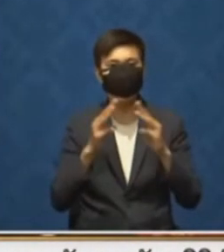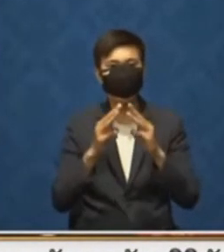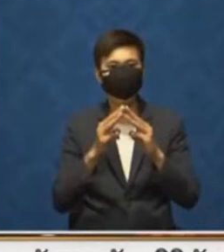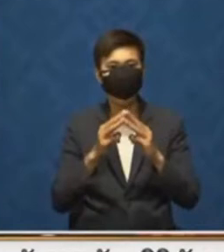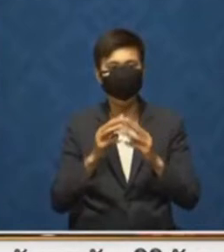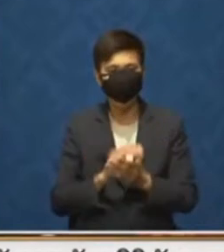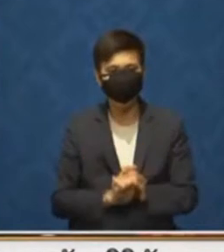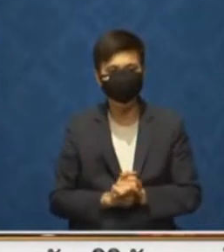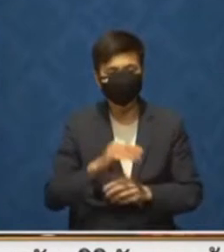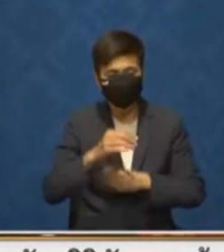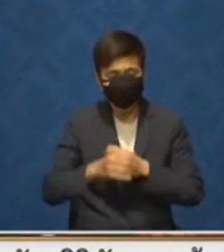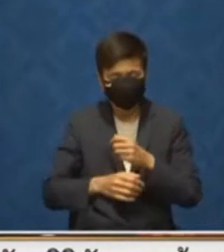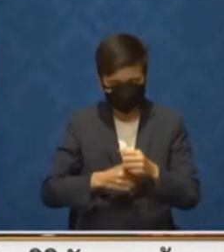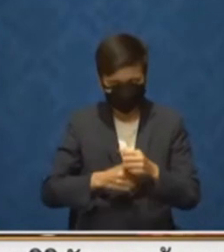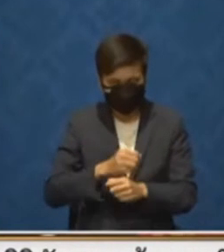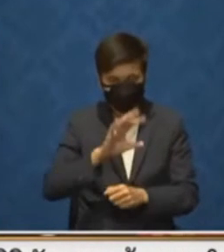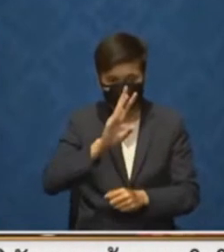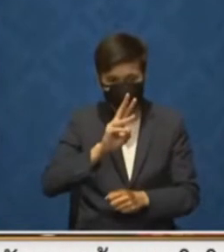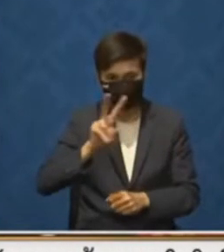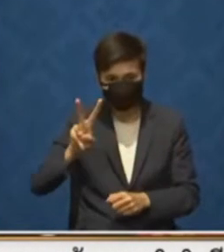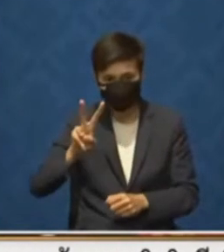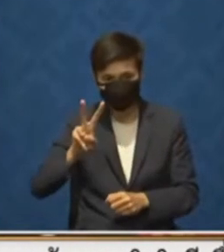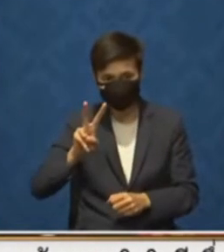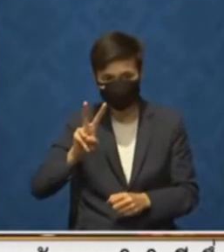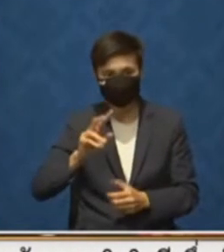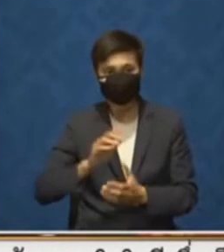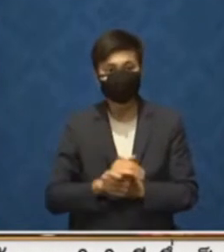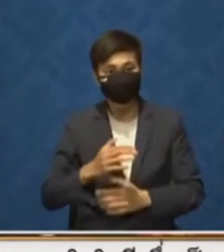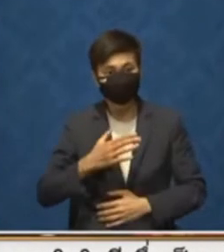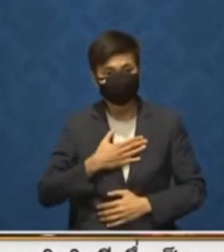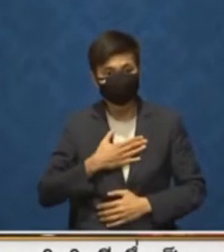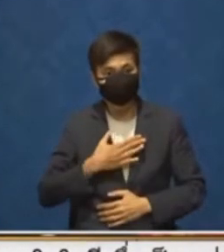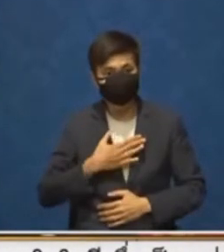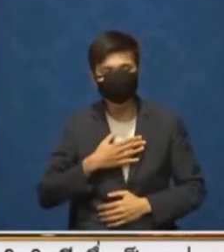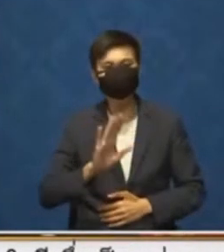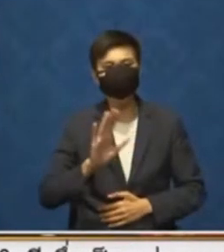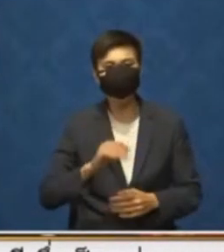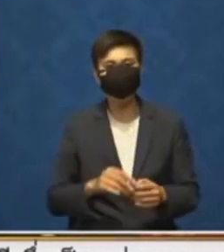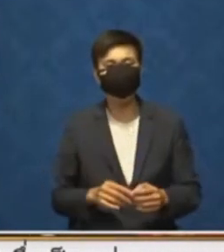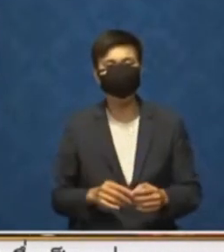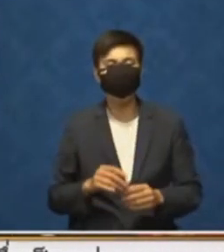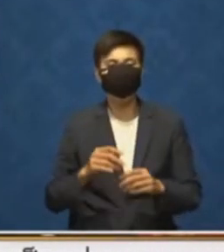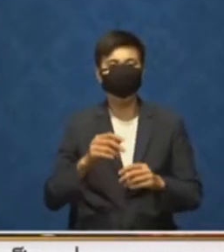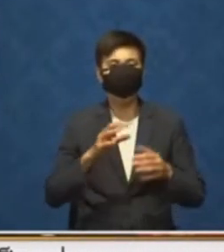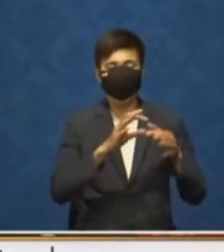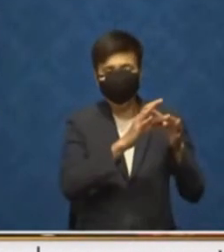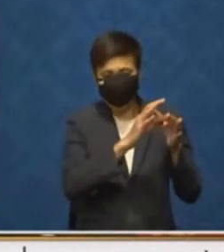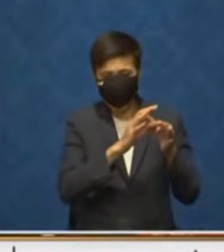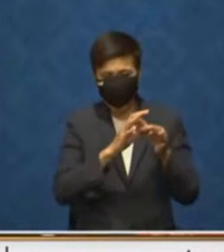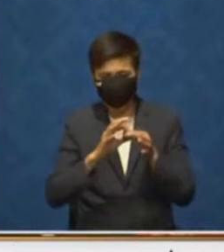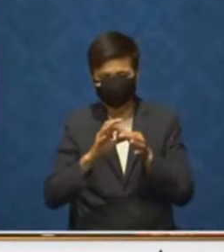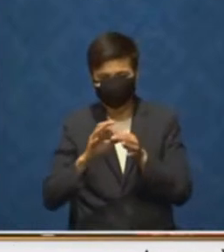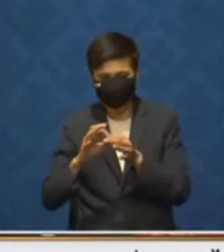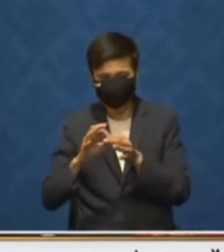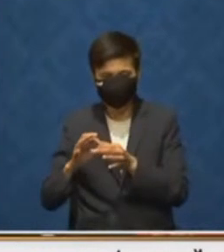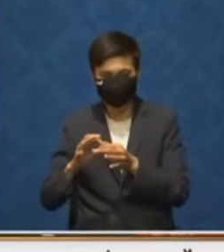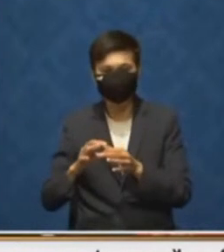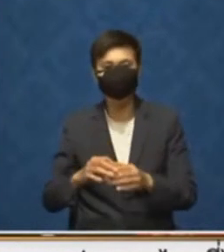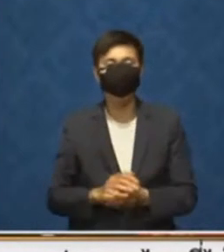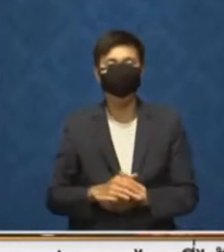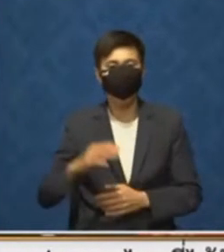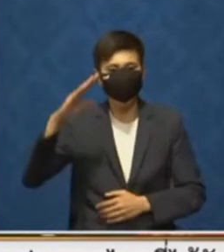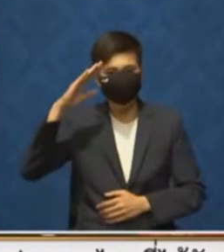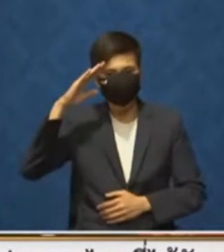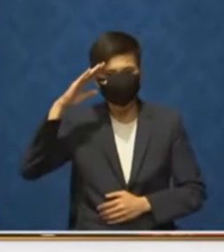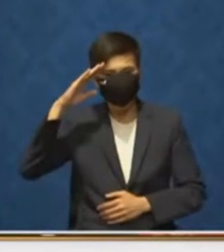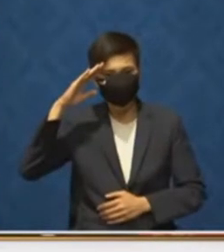เมื่อปี 62ว่าเราจะไม่ได้วันสืบทอดอำนาจให้กับรัฐบาลเผด็จการพลเอกประยุทธ์